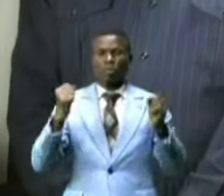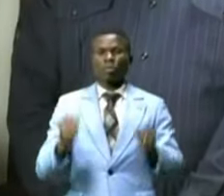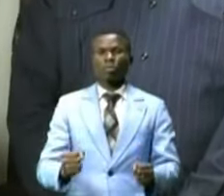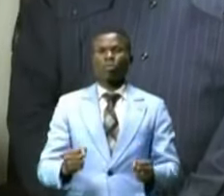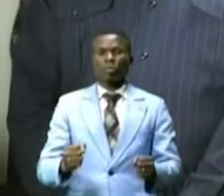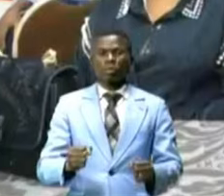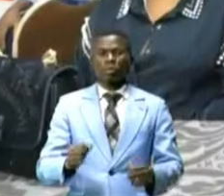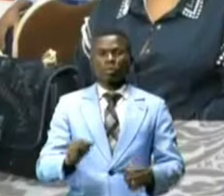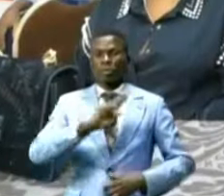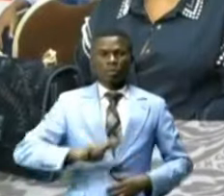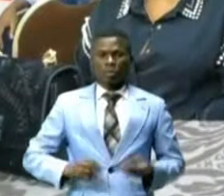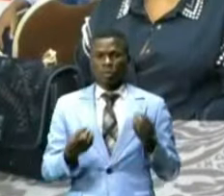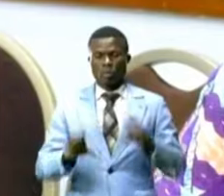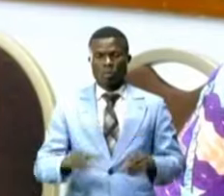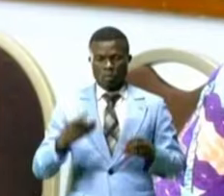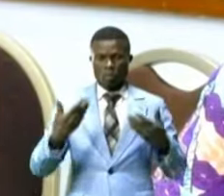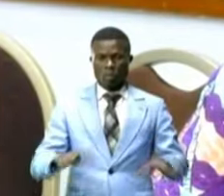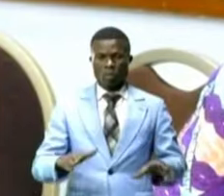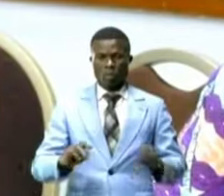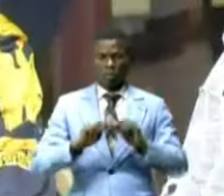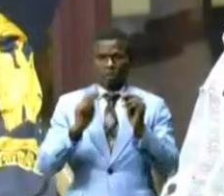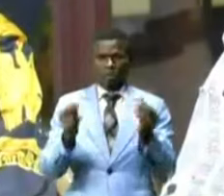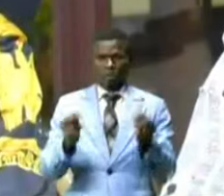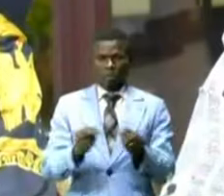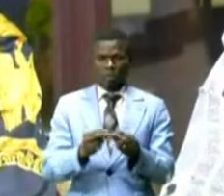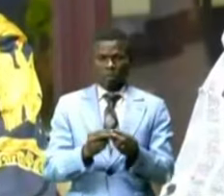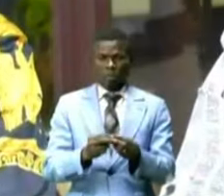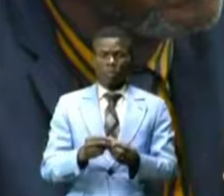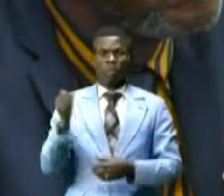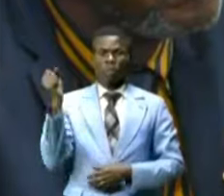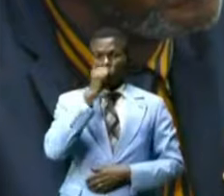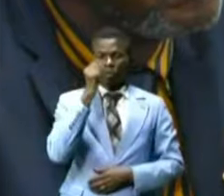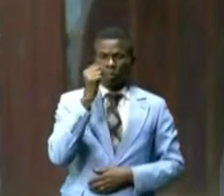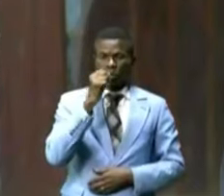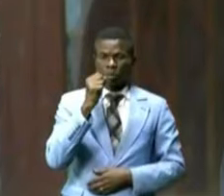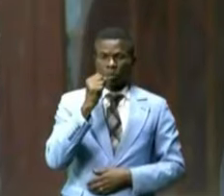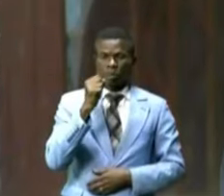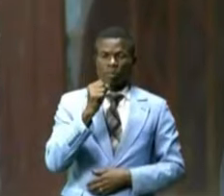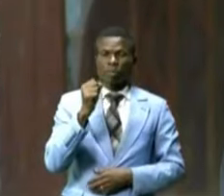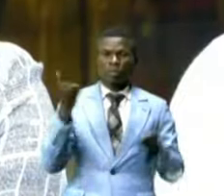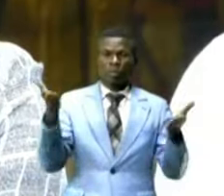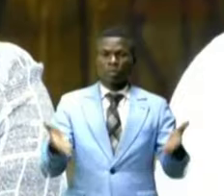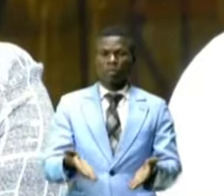de la RDC. Et pour terminer la série, les chroniqueurs de musique, eux aussi, ont pris une